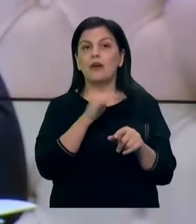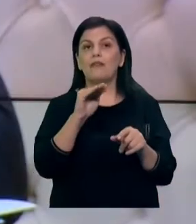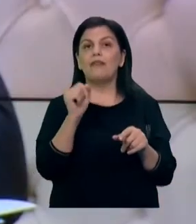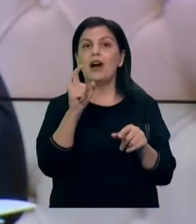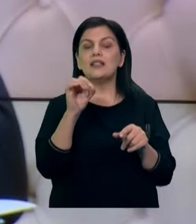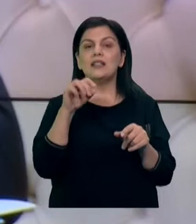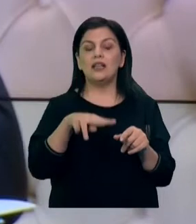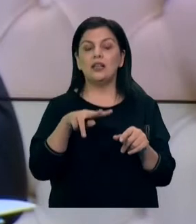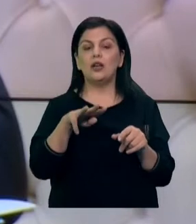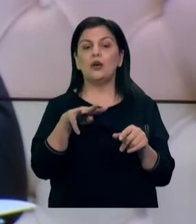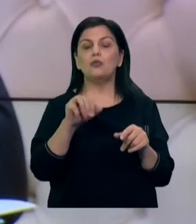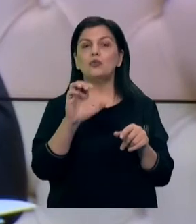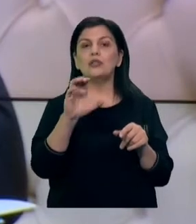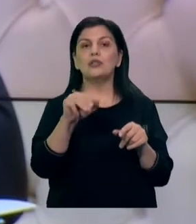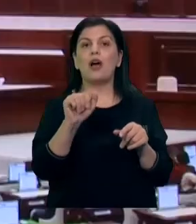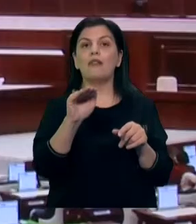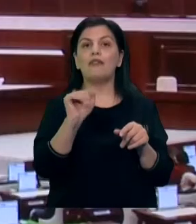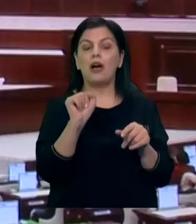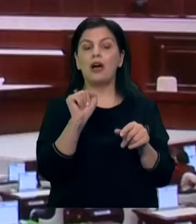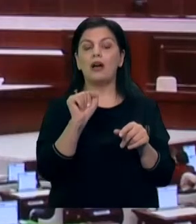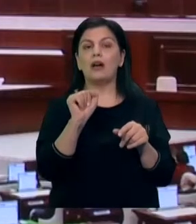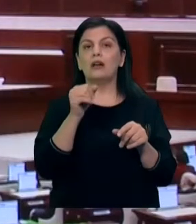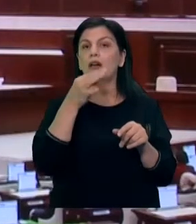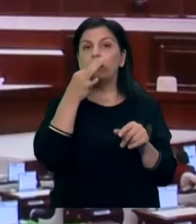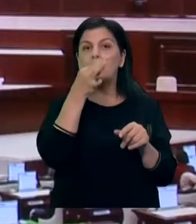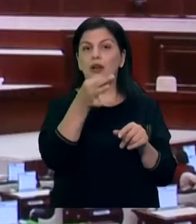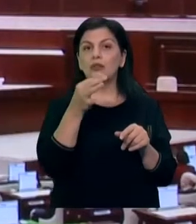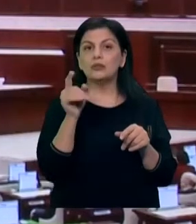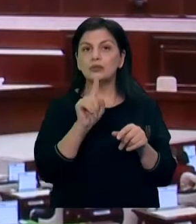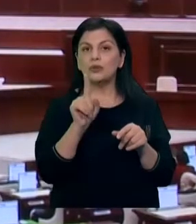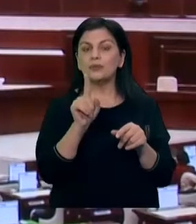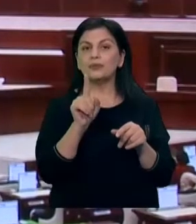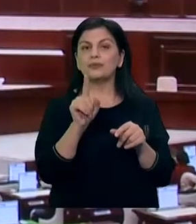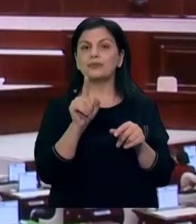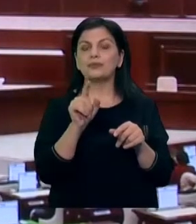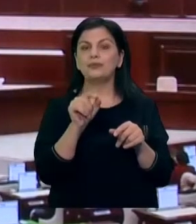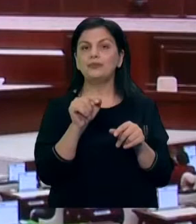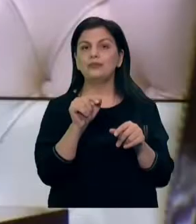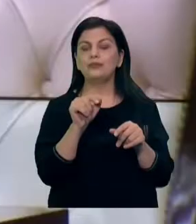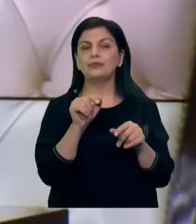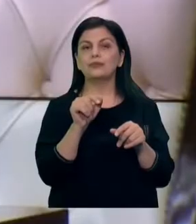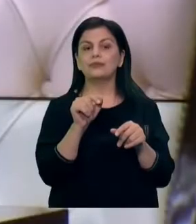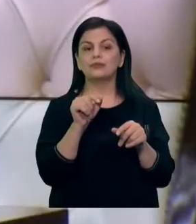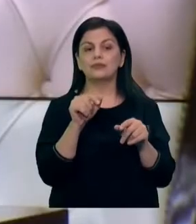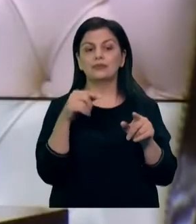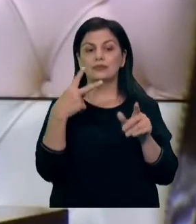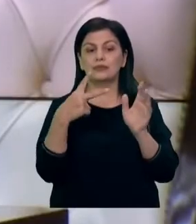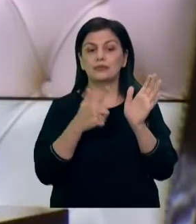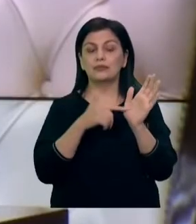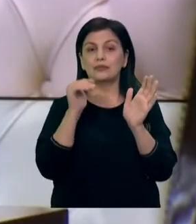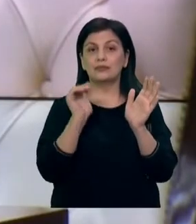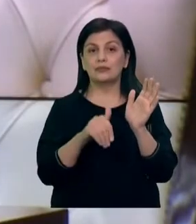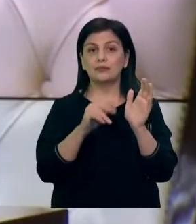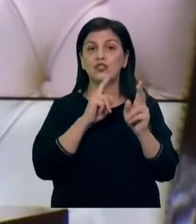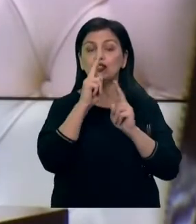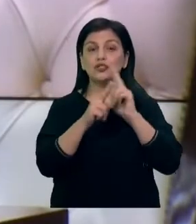vətəndaşın Ombudsmana müraciətini işinin başında baş çıxara bilməyənlərin çoxluğu ilə əlaqələndirdi. 27 min müraciət